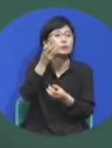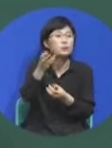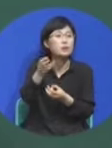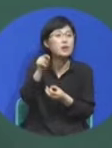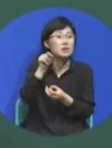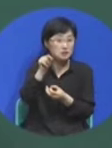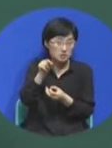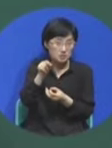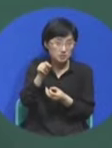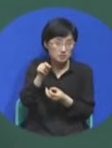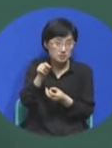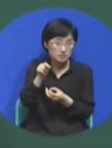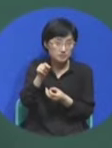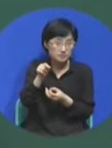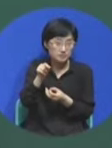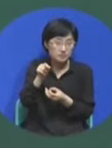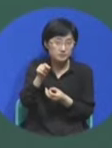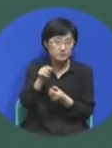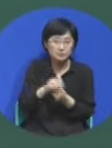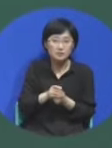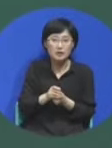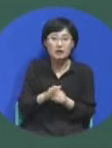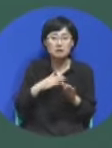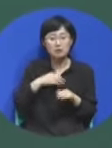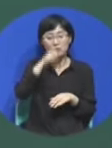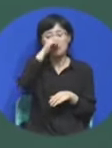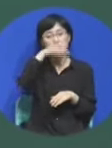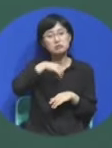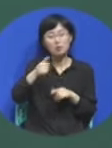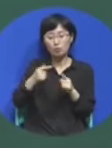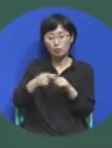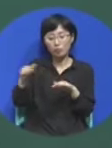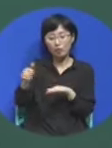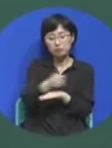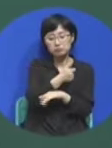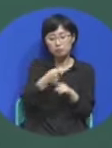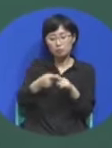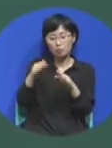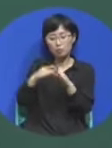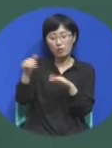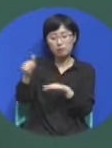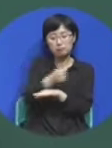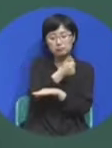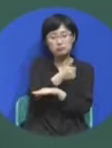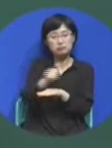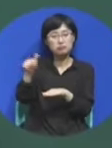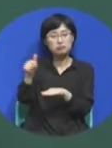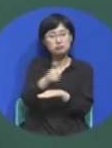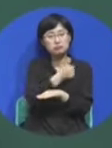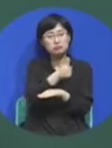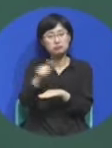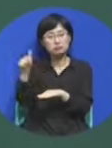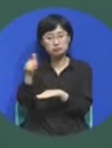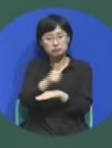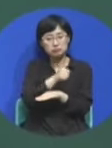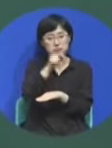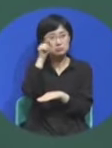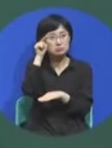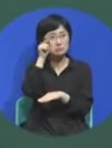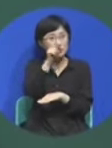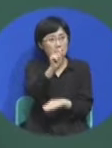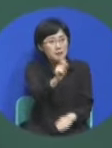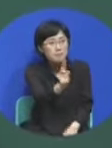然后在我心里真的开始了向着神的真实的告白. 그게 제가 그냥 평범한 신앙생활을 하다가 하나님을 향하여